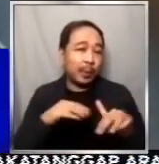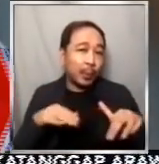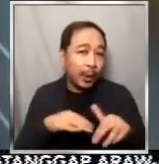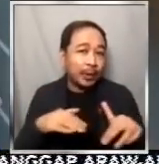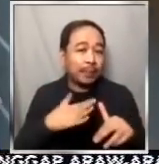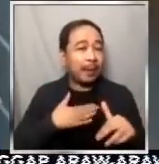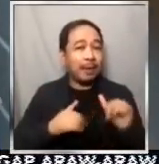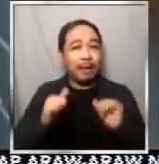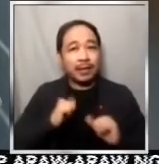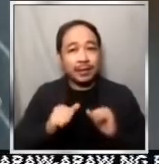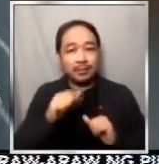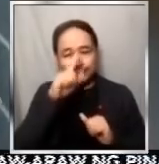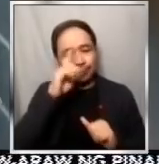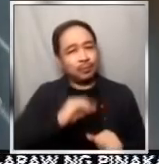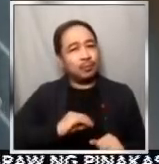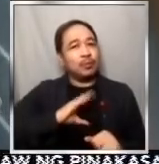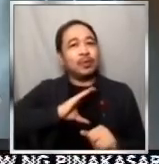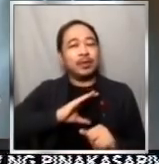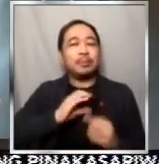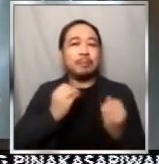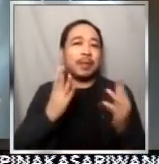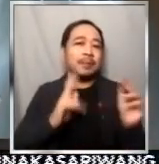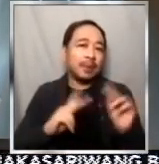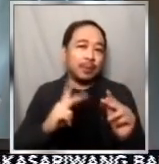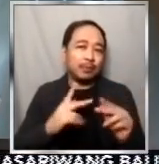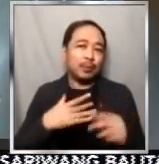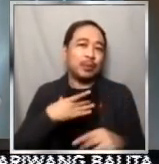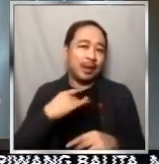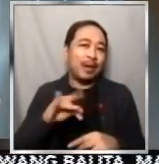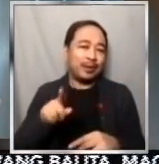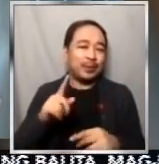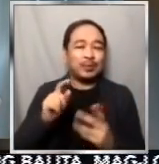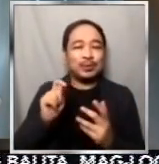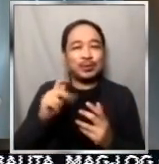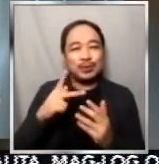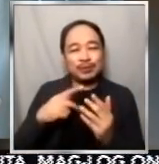maraming nagmamahal sa show namin. So mas gusto pa namin yung